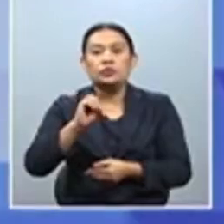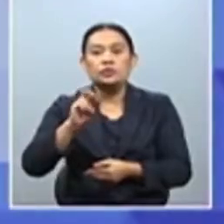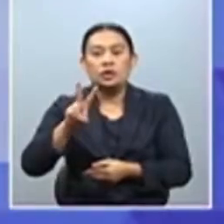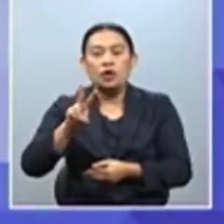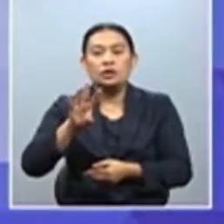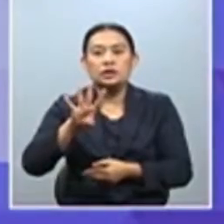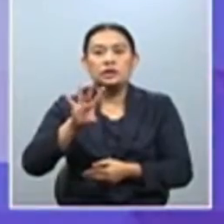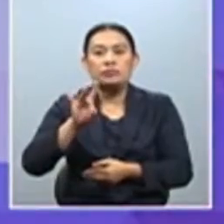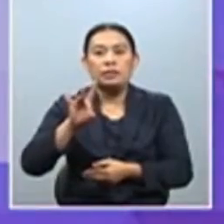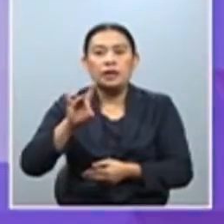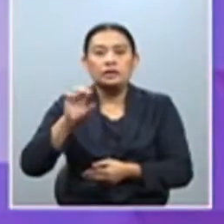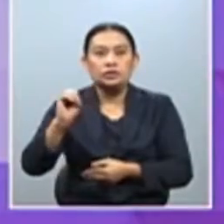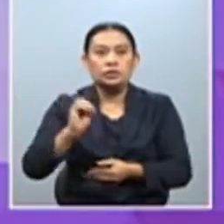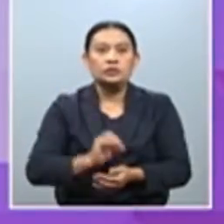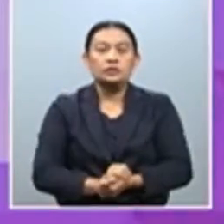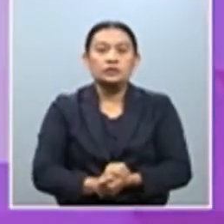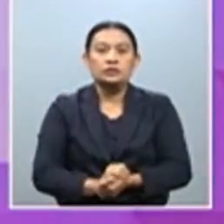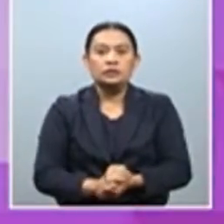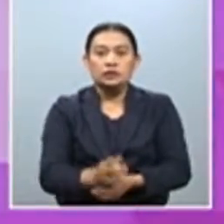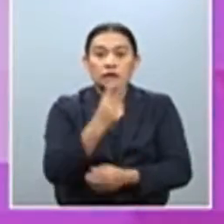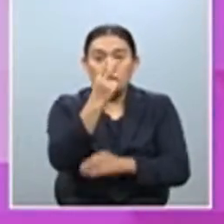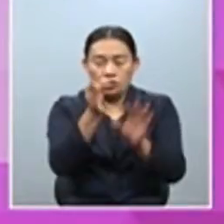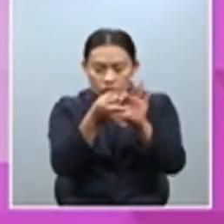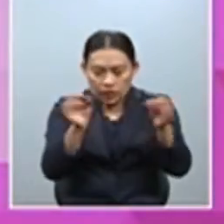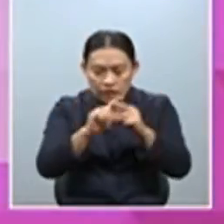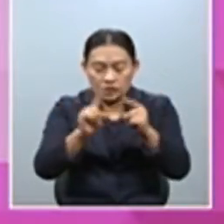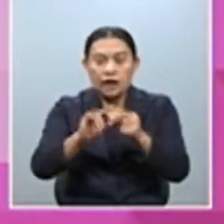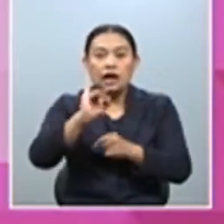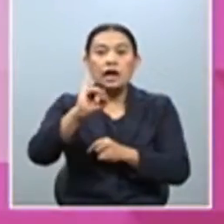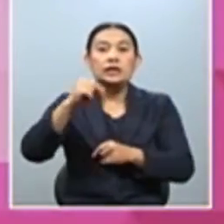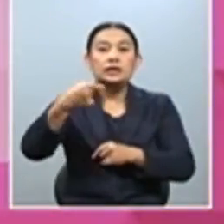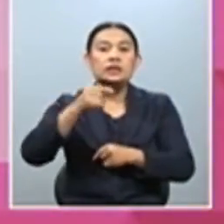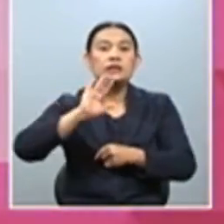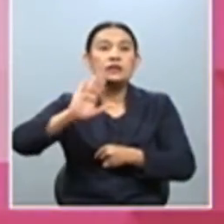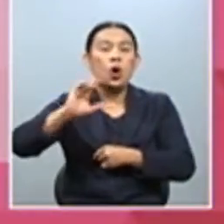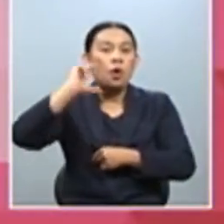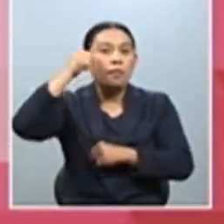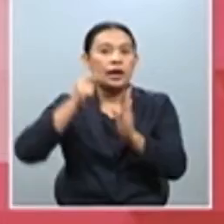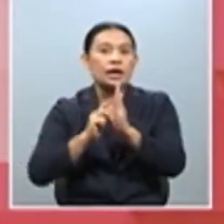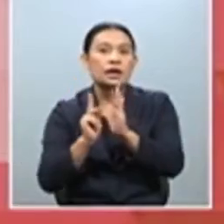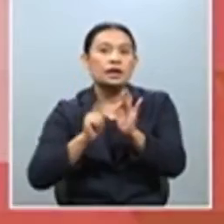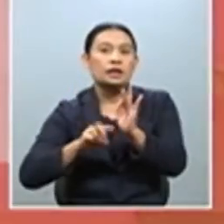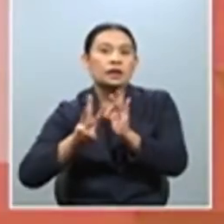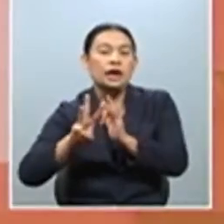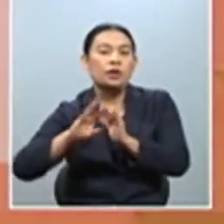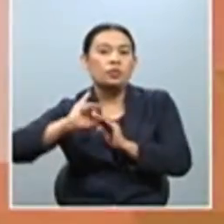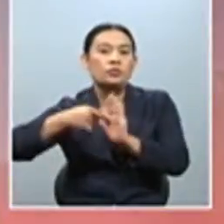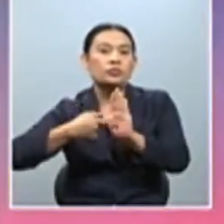983-802-4880หรือดูรายละเอียดได้ที่อินสตาแกรมของแม่แก้วในชื่อแก้วจังค่ะ